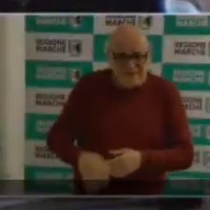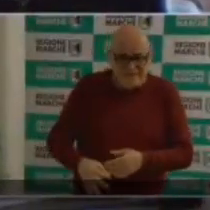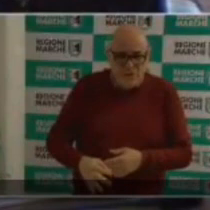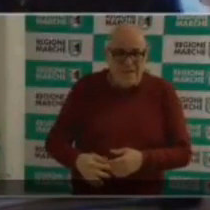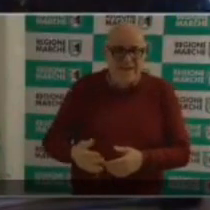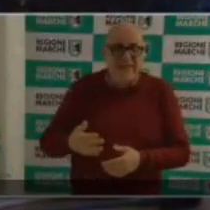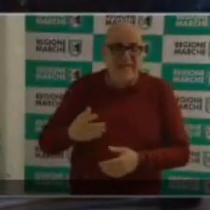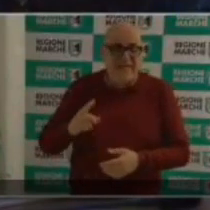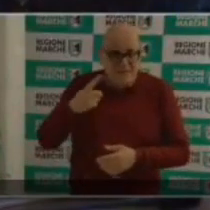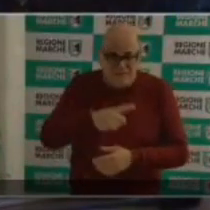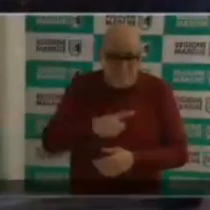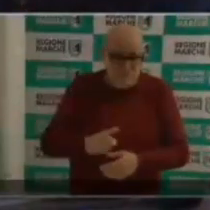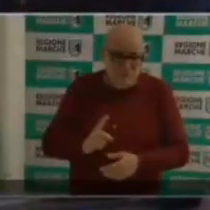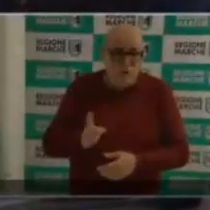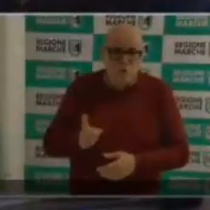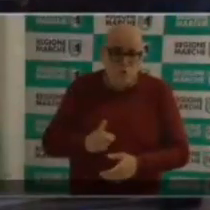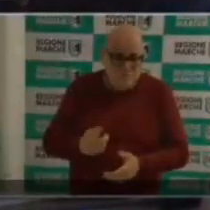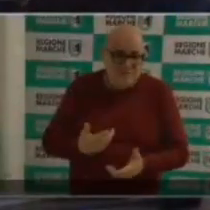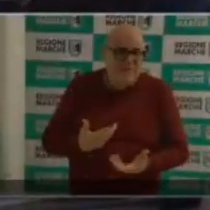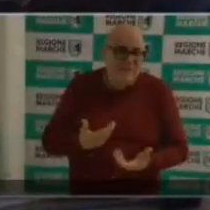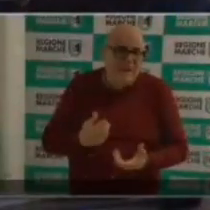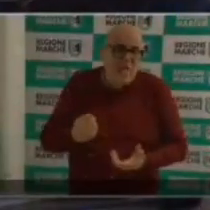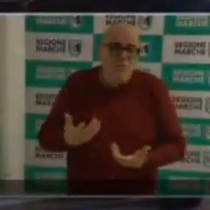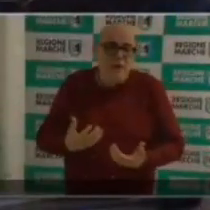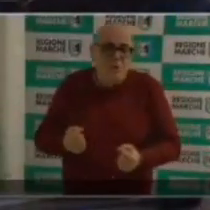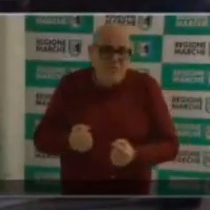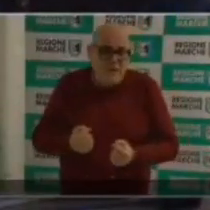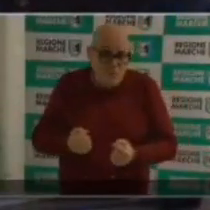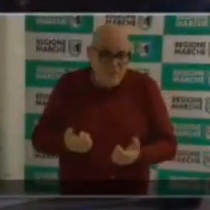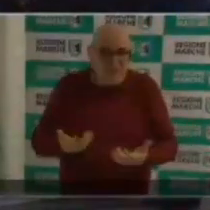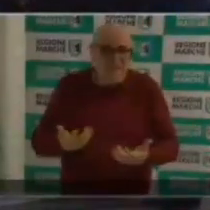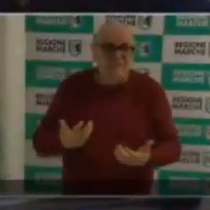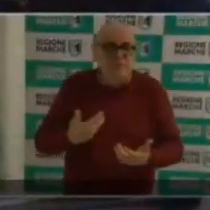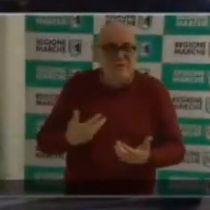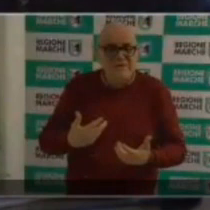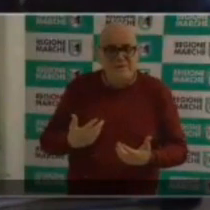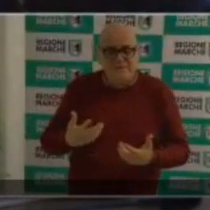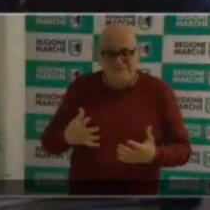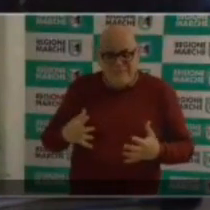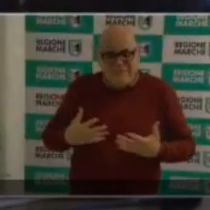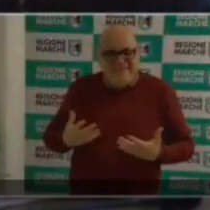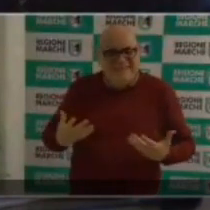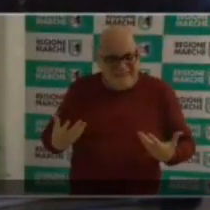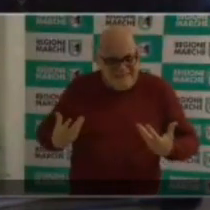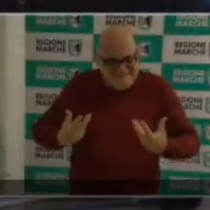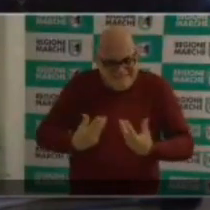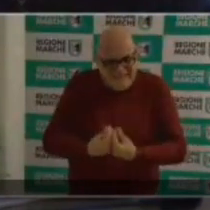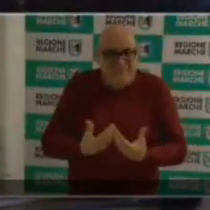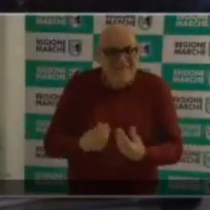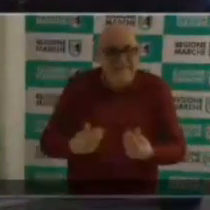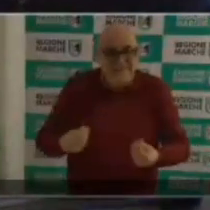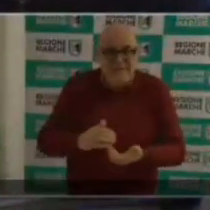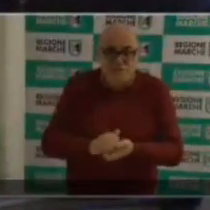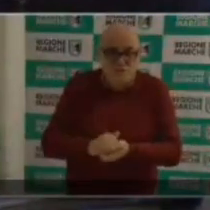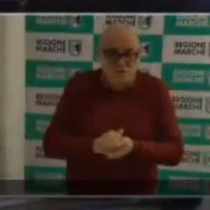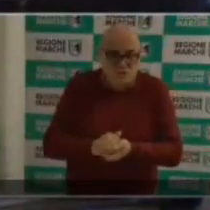se la sentono. Dunque la razionalizzazione, cioè il mettere insieme tante associazioni, ha dato la possibilità di